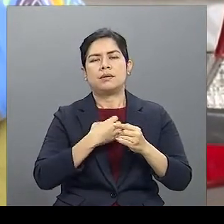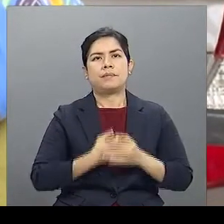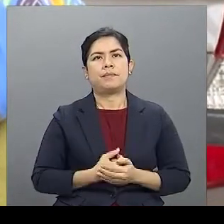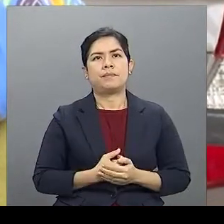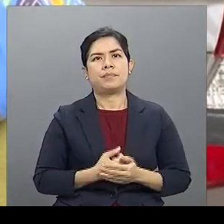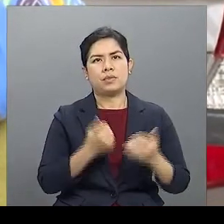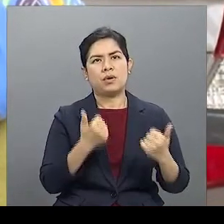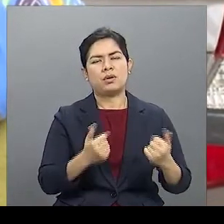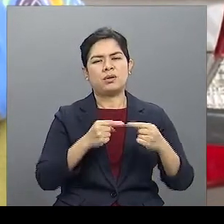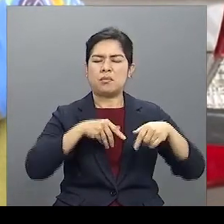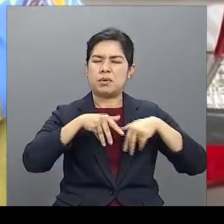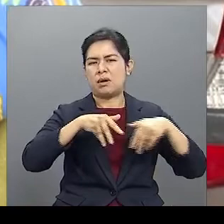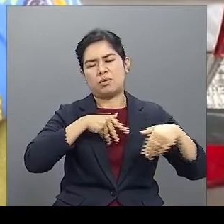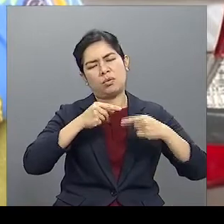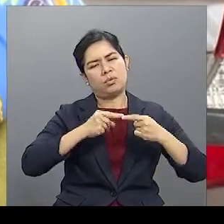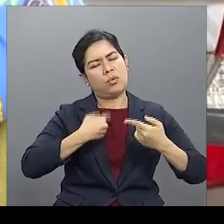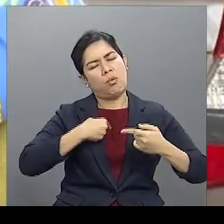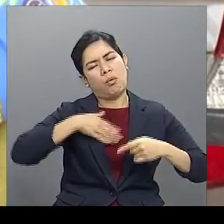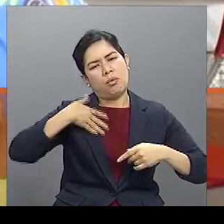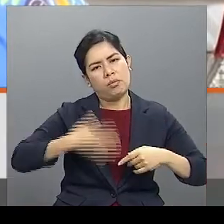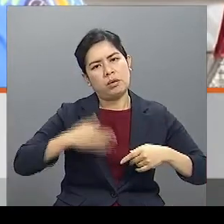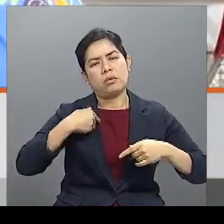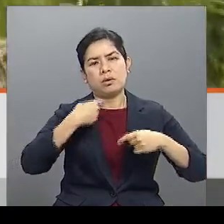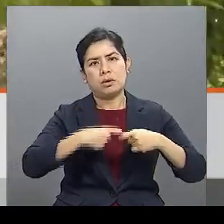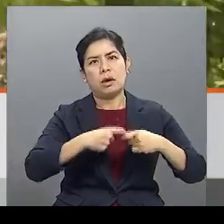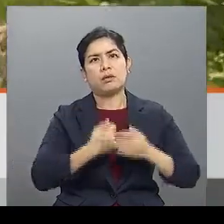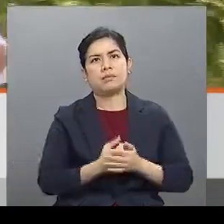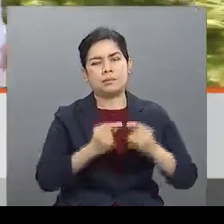ะดีนะรัฐบาลไม่ได้ช่วยอยู่มั้ง